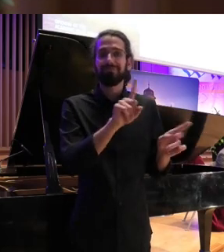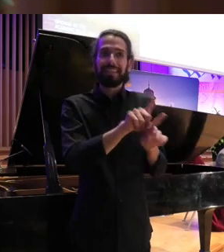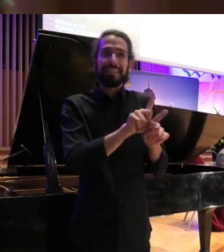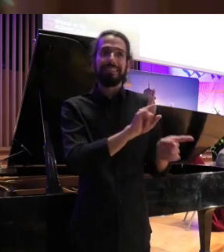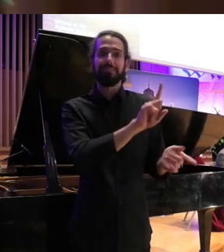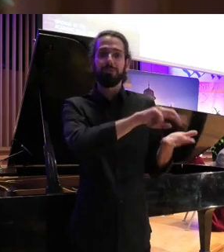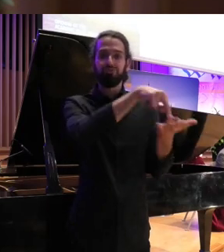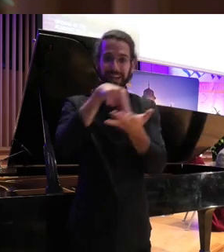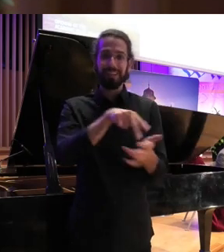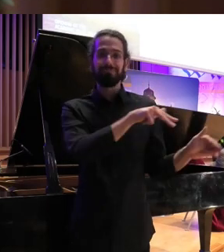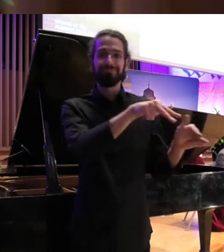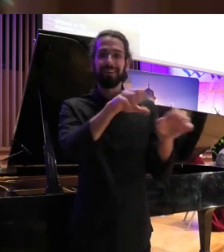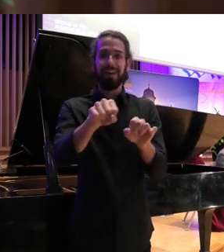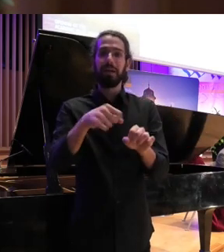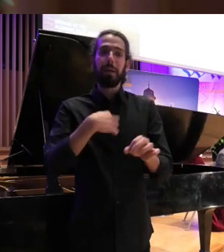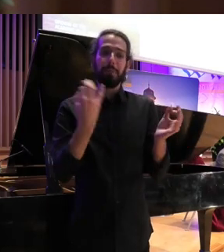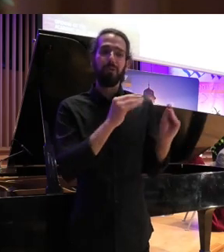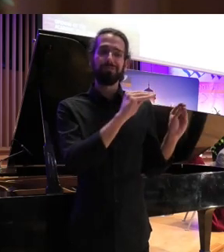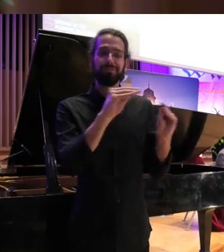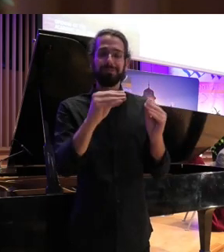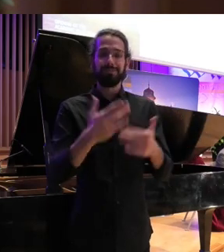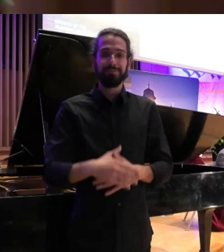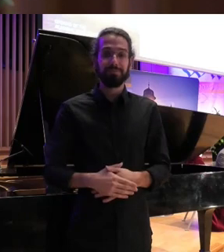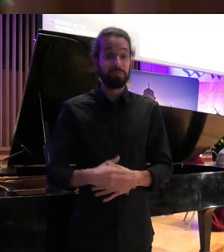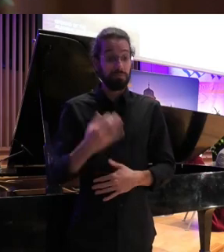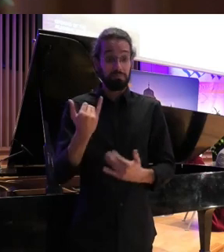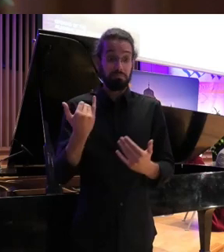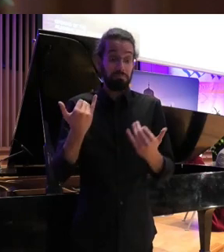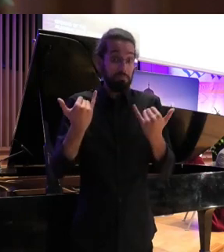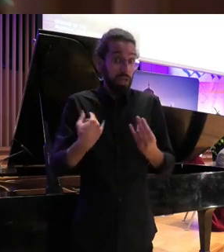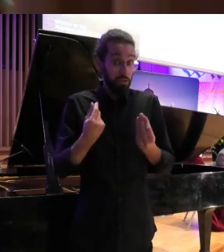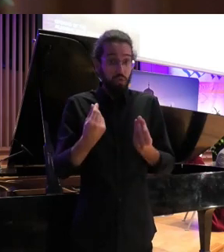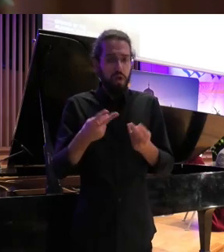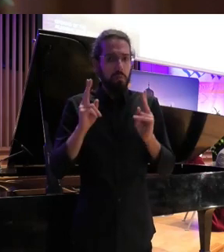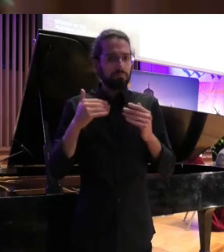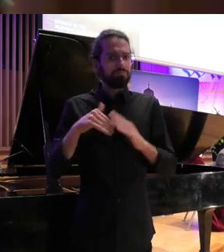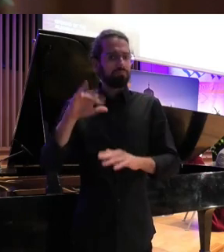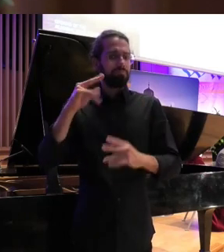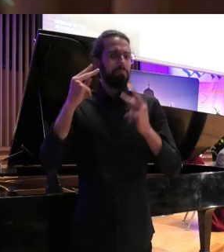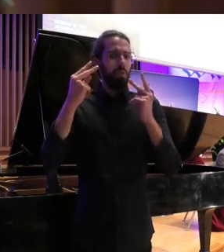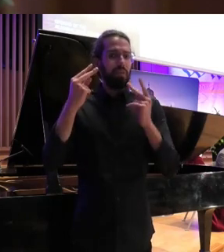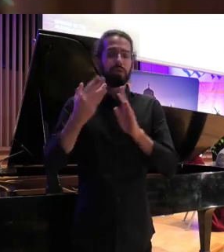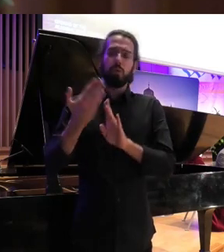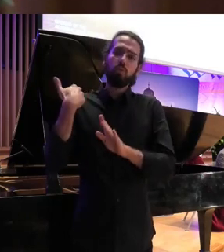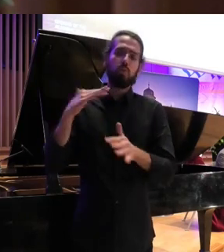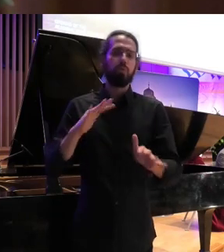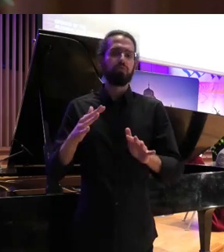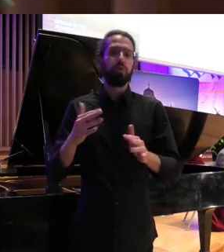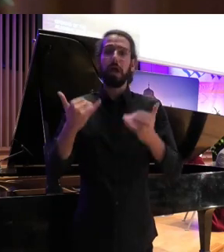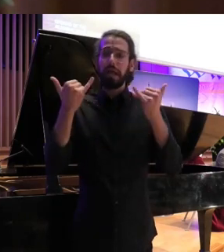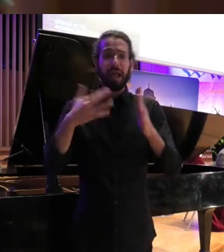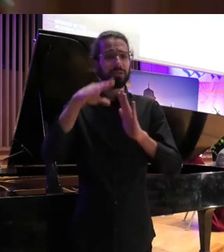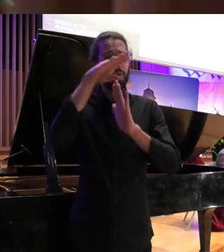hinführen. Das ist, glaube ich, heutzutage noch wichtiger als früher, weil wir viele Veranstaltungen anbieten, es gibt viele